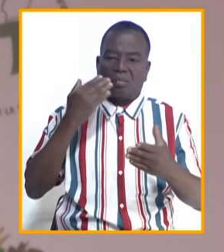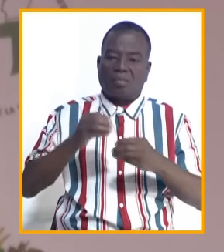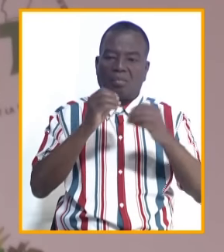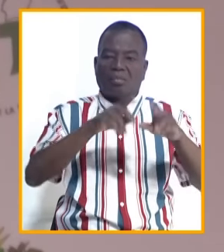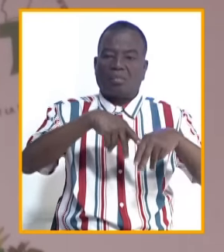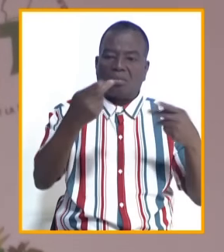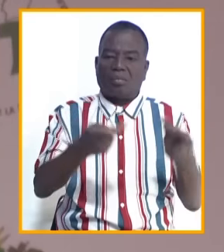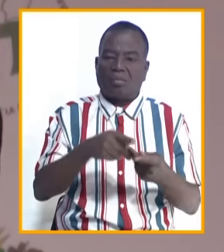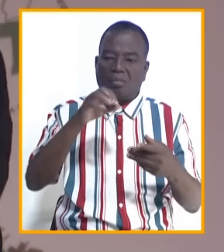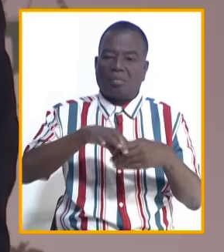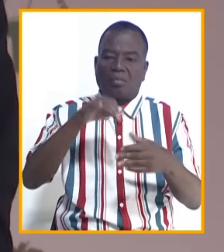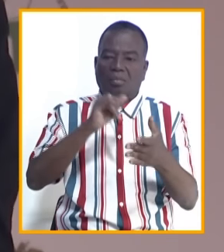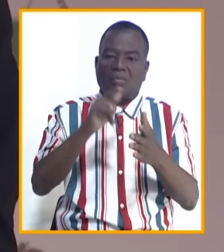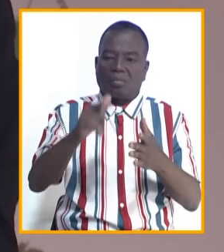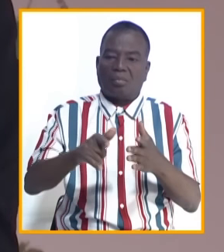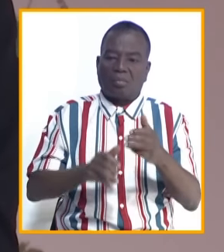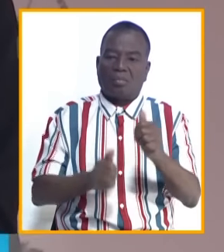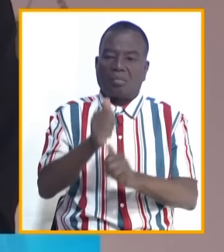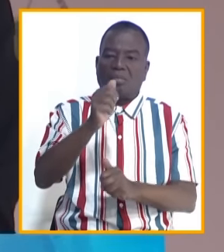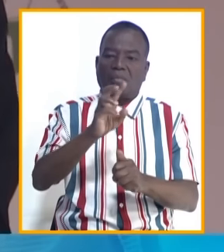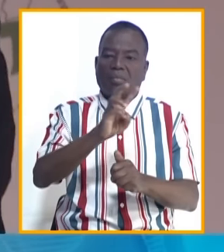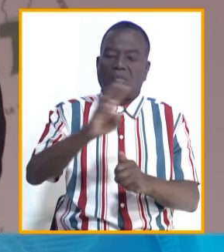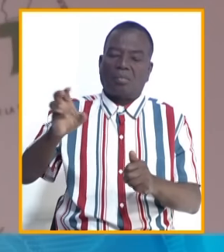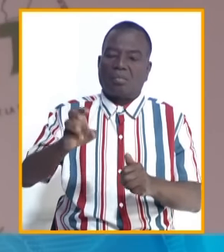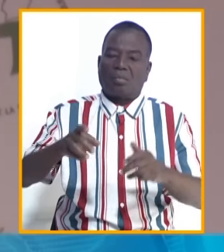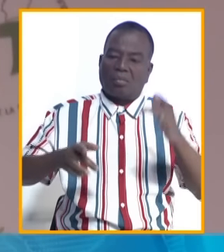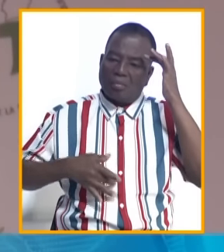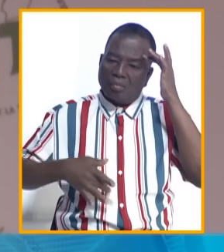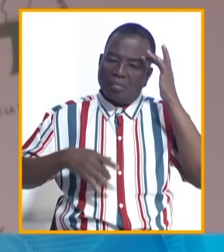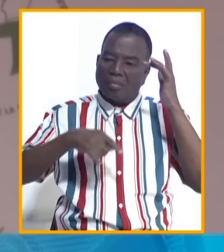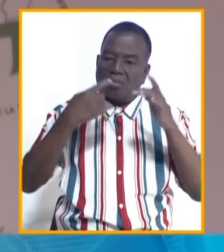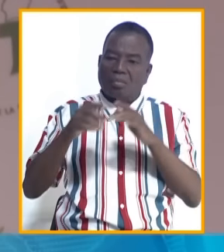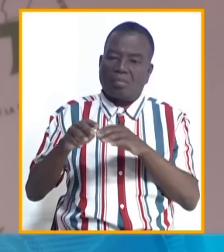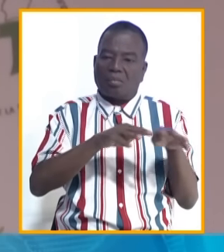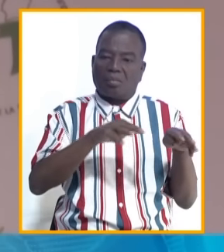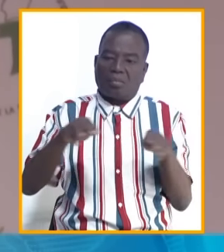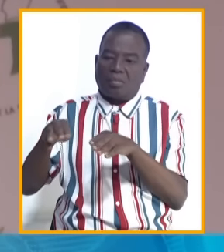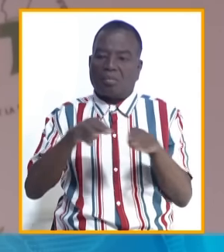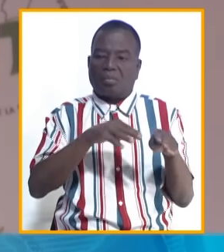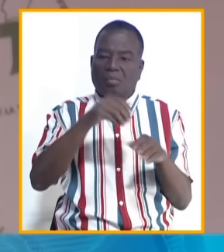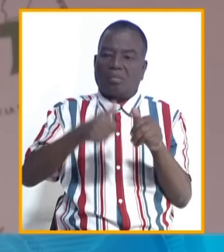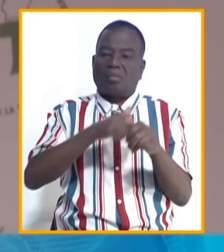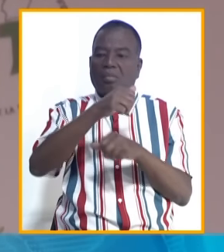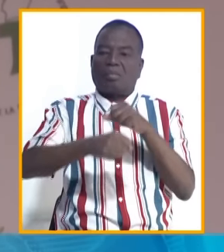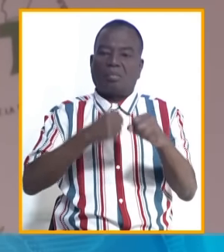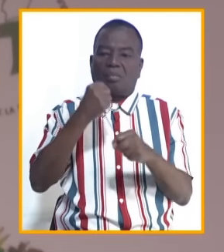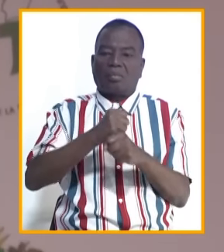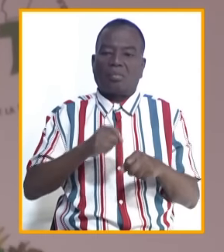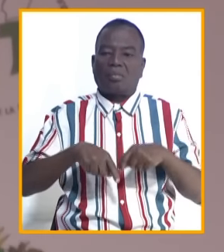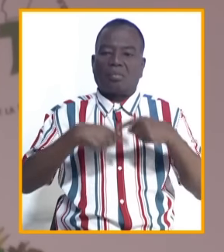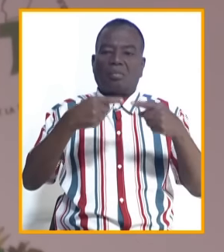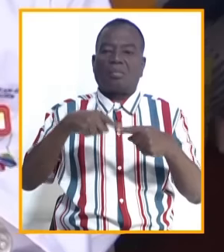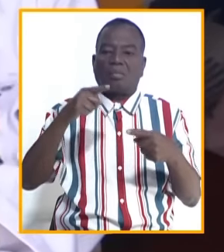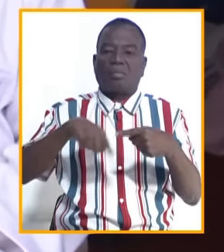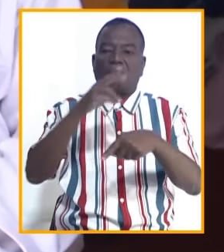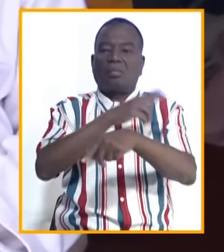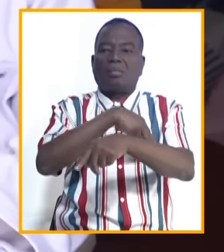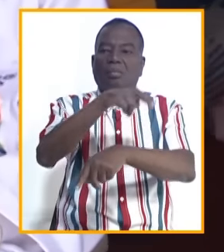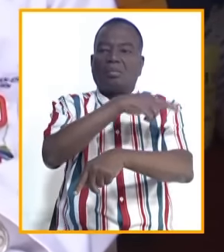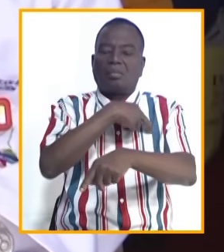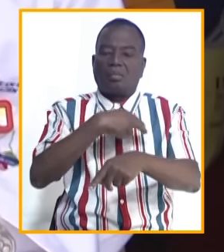cette infrastructure, c'est plus de 600 patients qui se déplacent chaque année pour se rendre à l'étranger pour bénéficier des soins de médecine